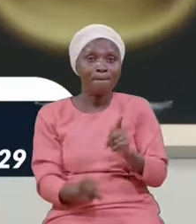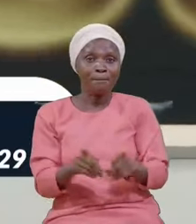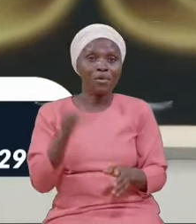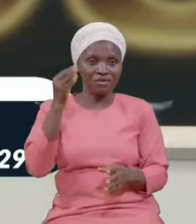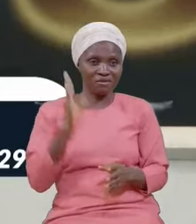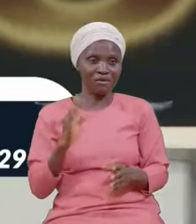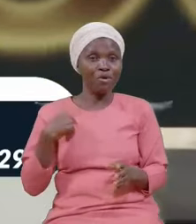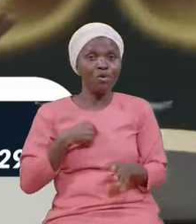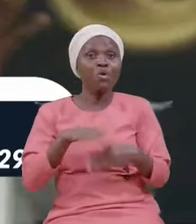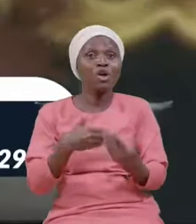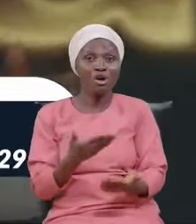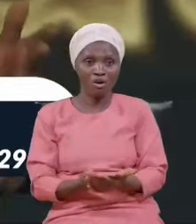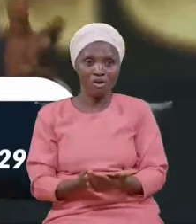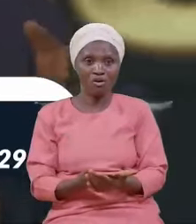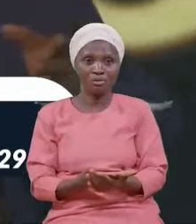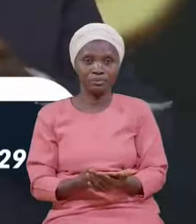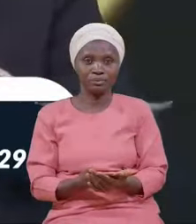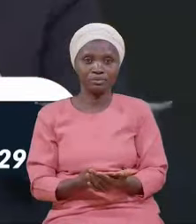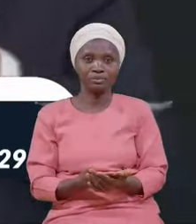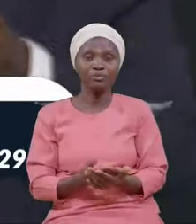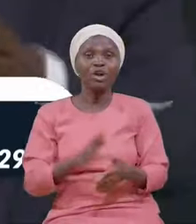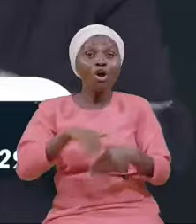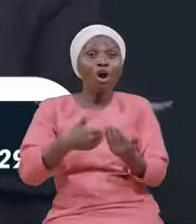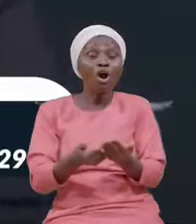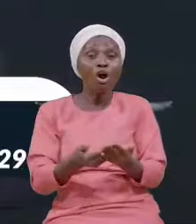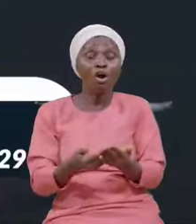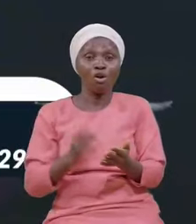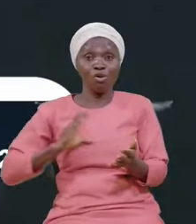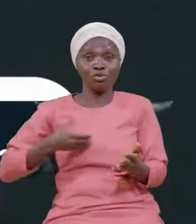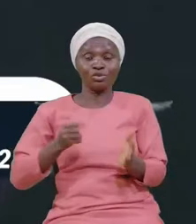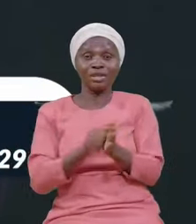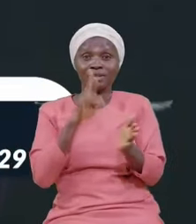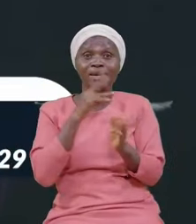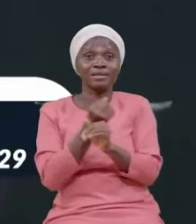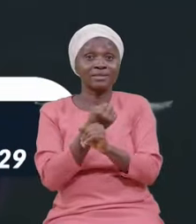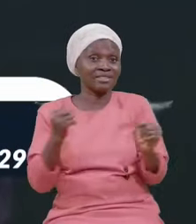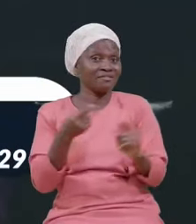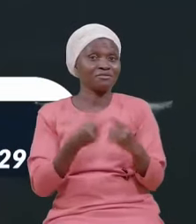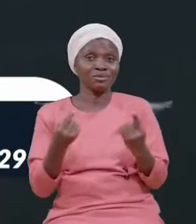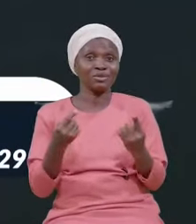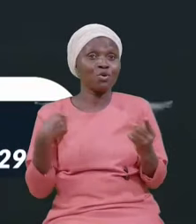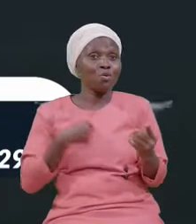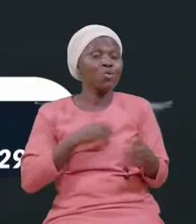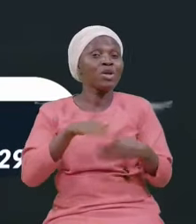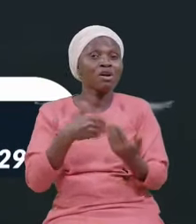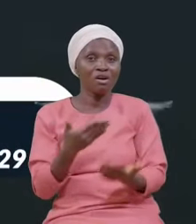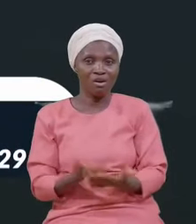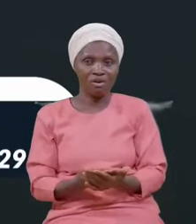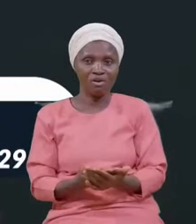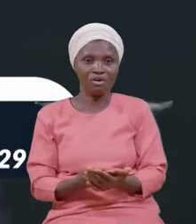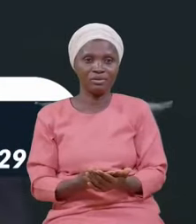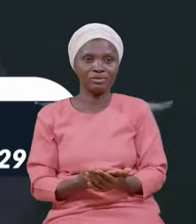tous, toutes les âmes sauvées, nous tous, qui, le visage découvert,